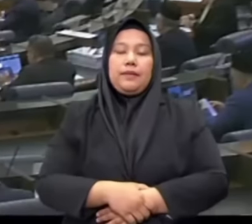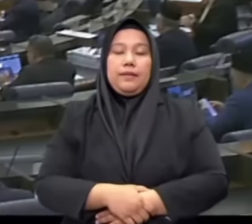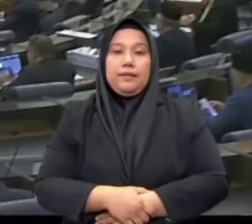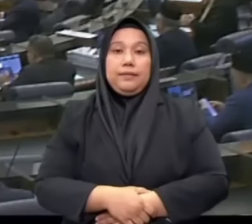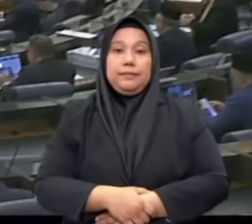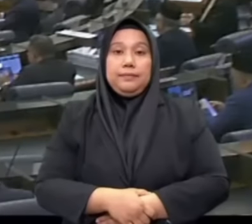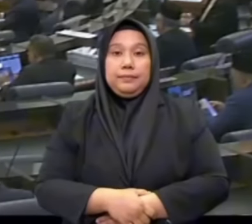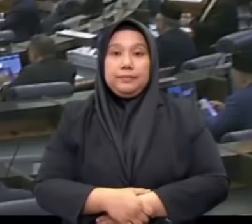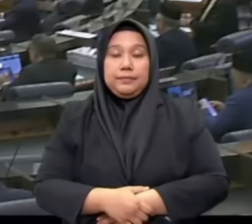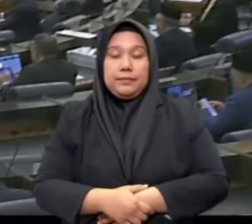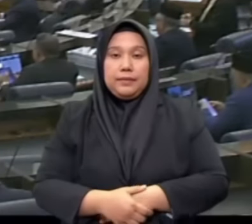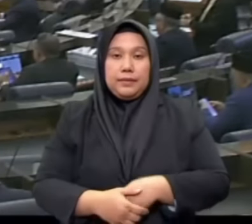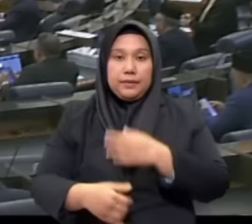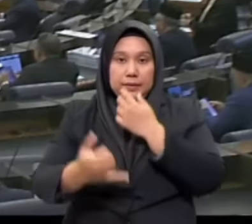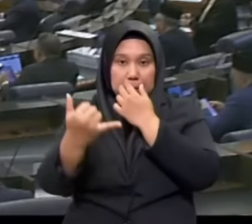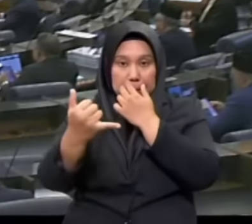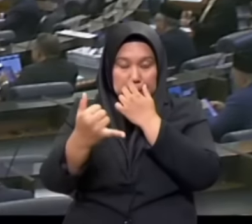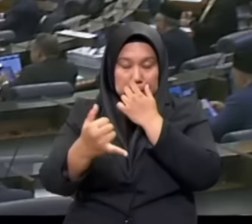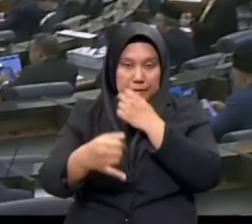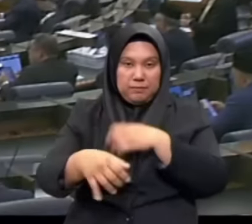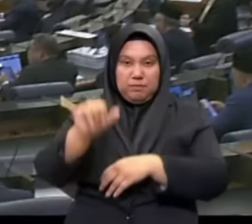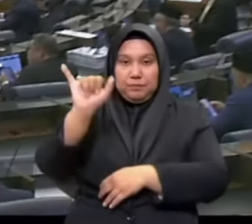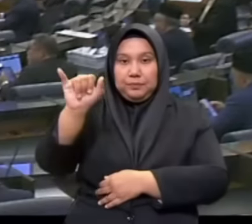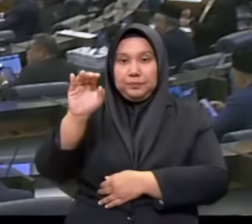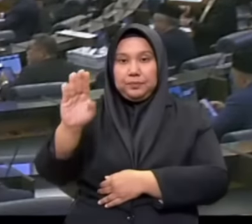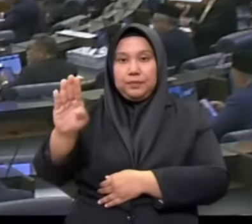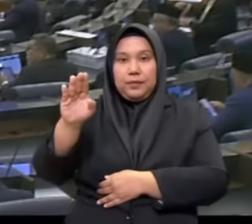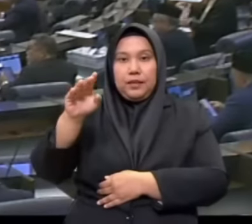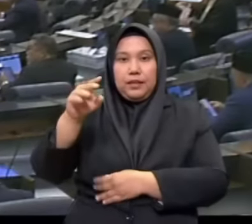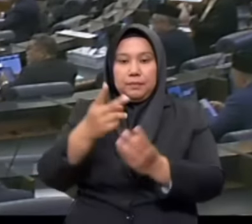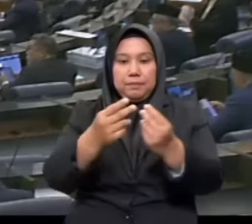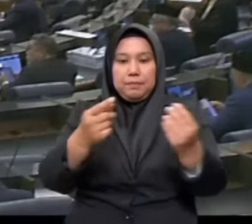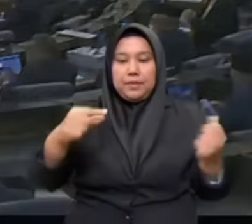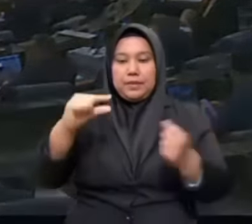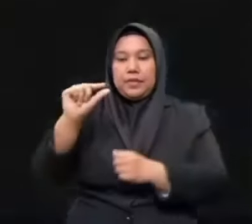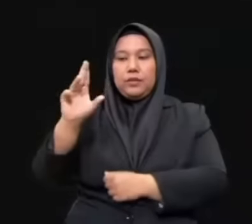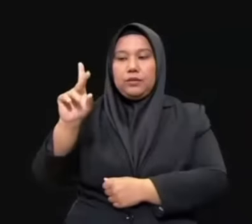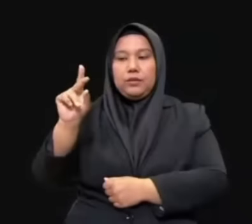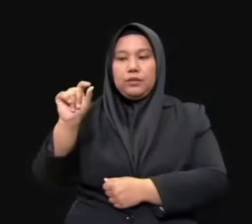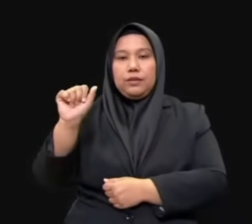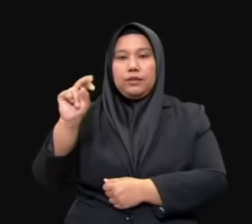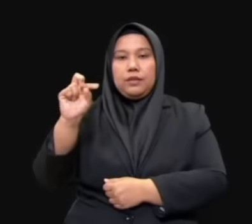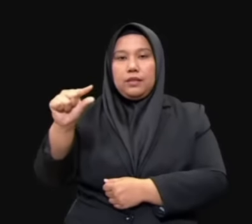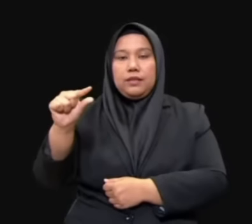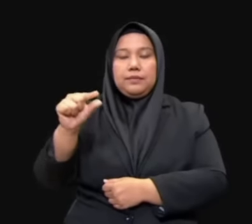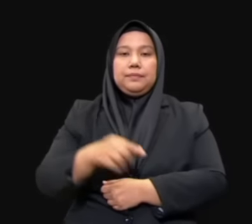Backbenchers, silakan Yang Berhormat Pasir Gudang. Terima kasih Datuk Speaker.